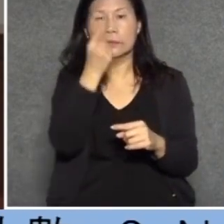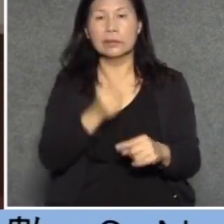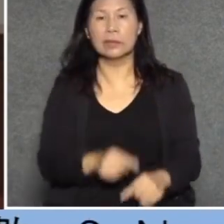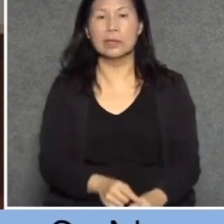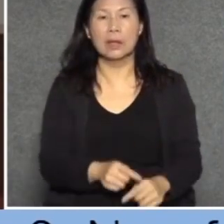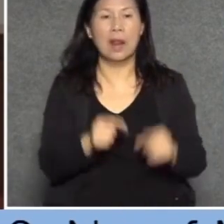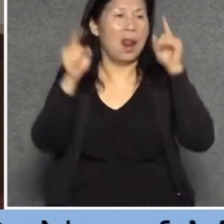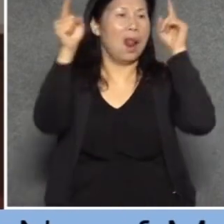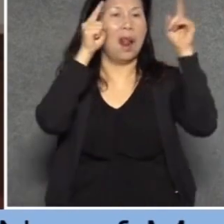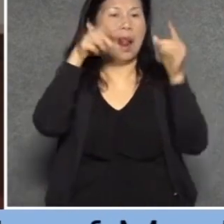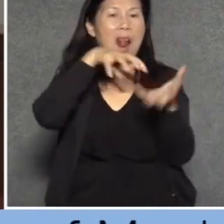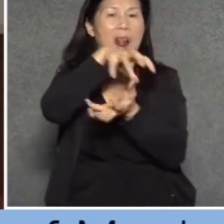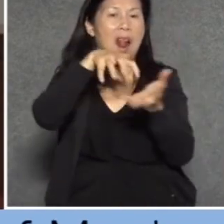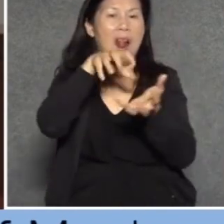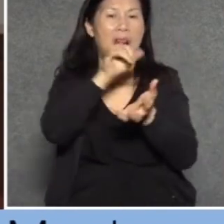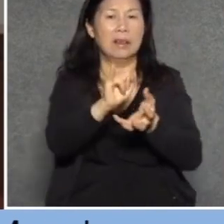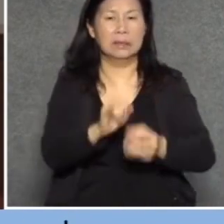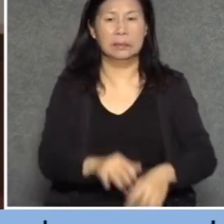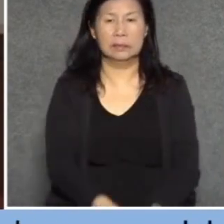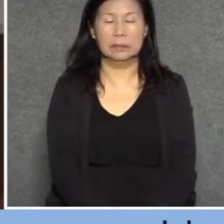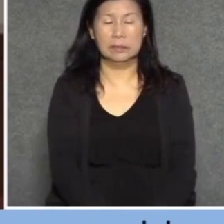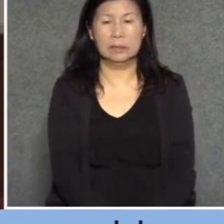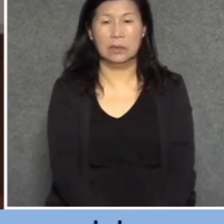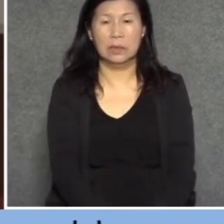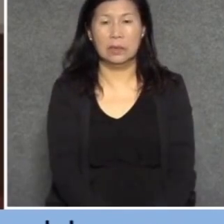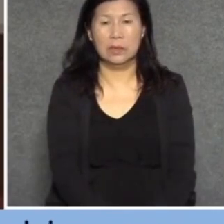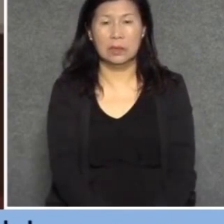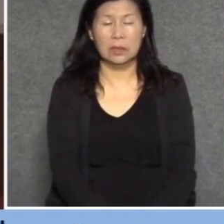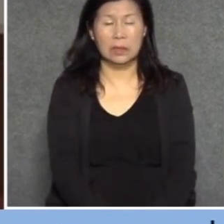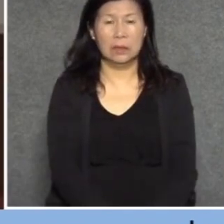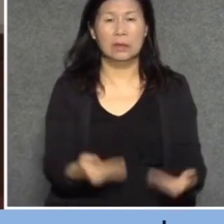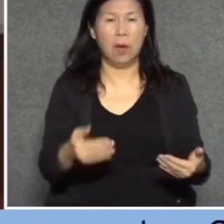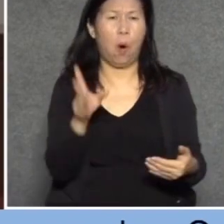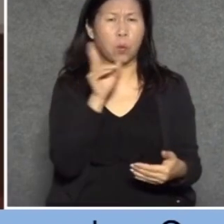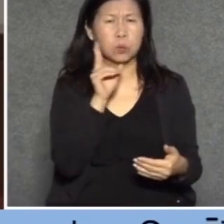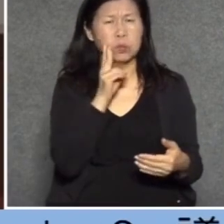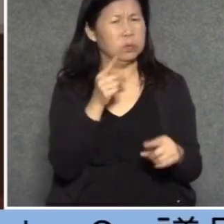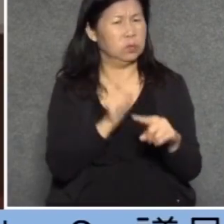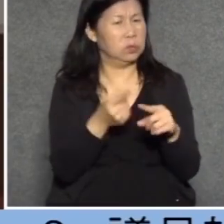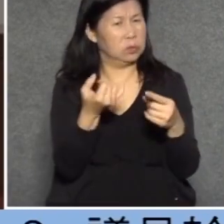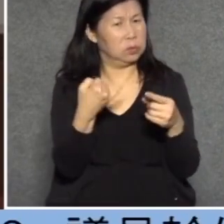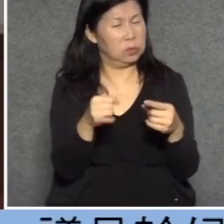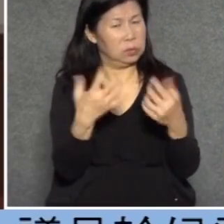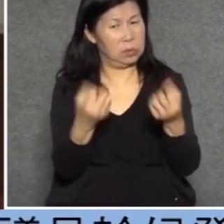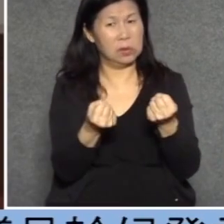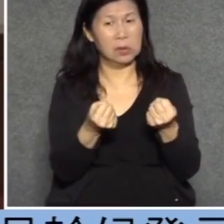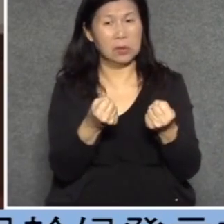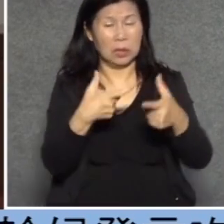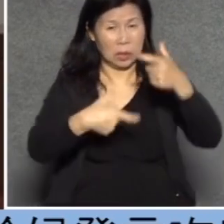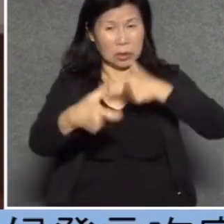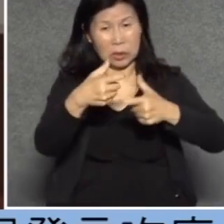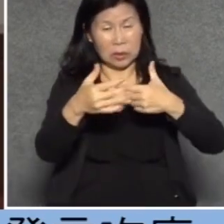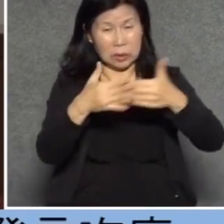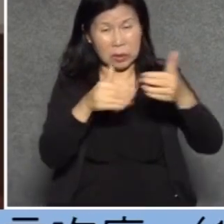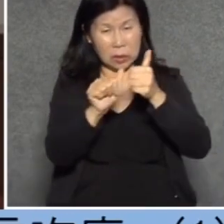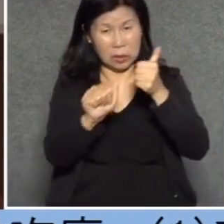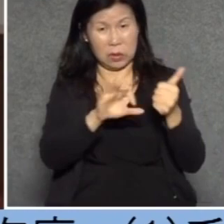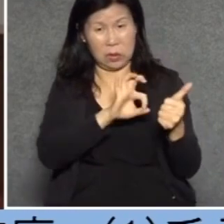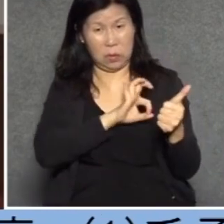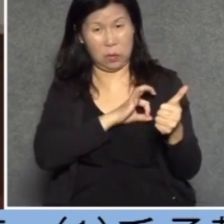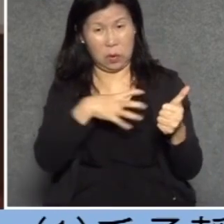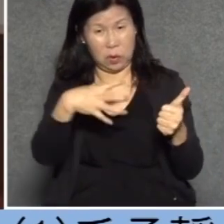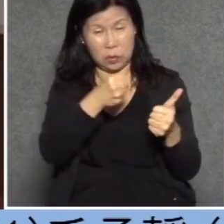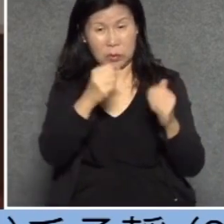唔搭八，主席，係嘛？這個情況是極不理想的。陳家強局長，你作為財經事務及庫務局局